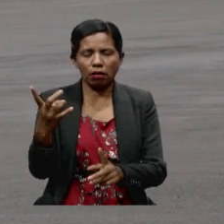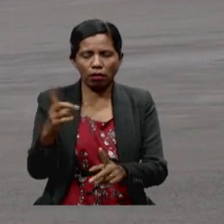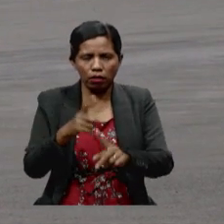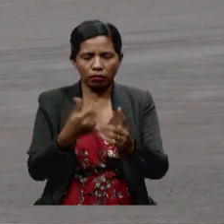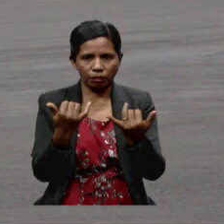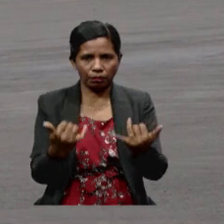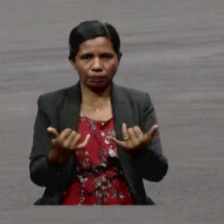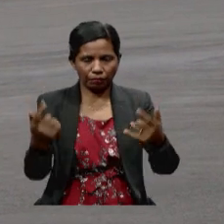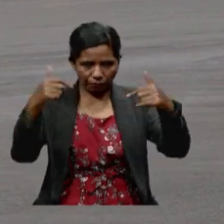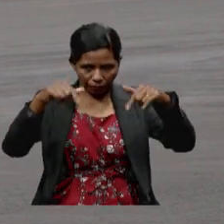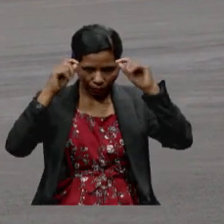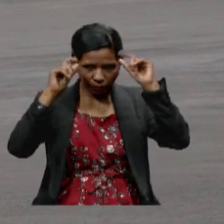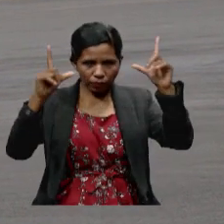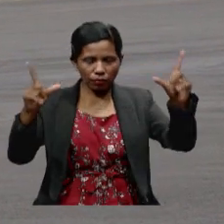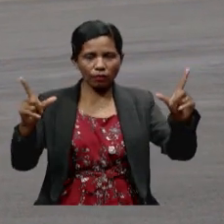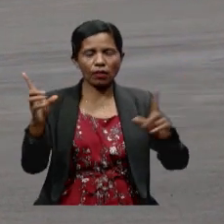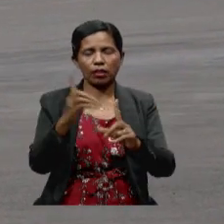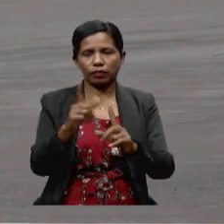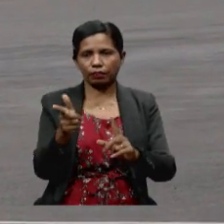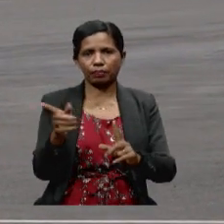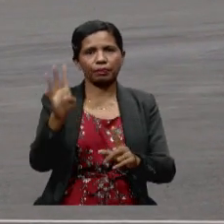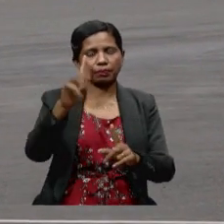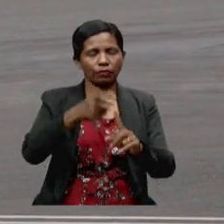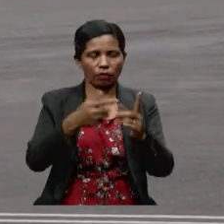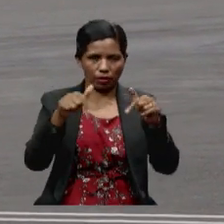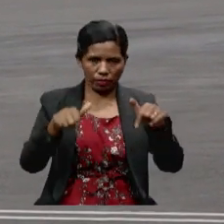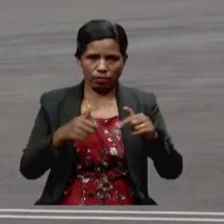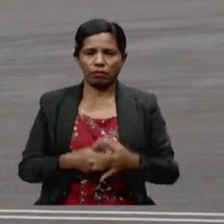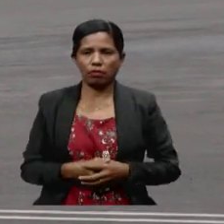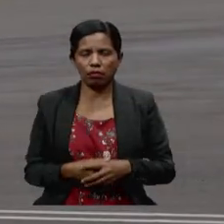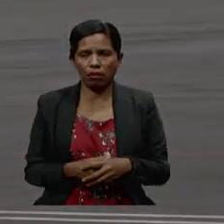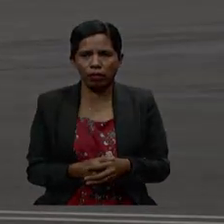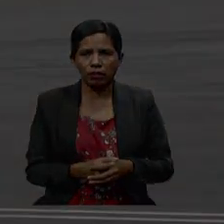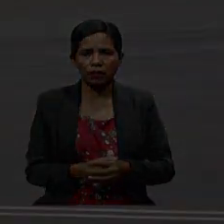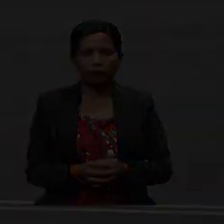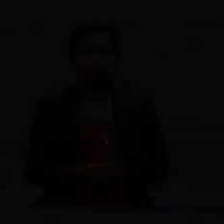se fila mai Timor Leste iha lorong ronde singhat fulan ne. Aderitu Simenes, GMN.